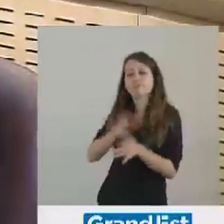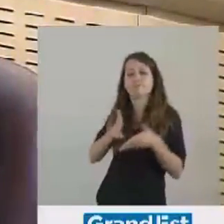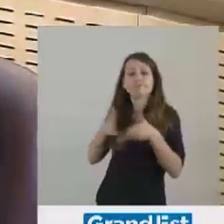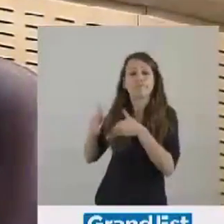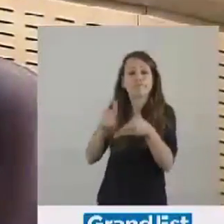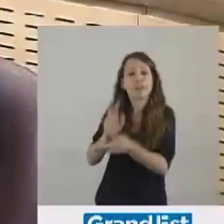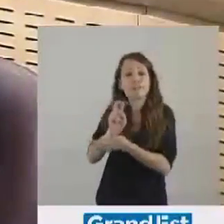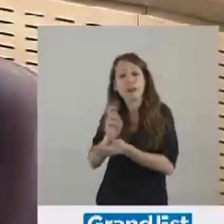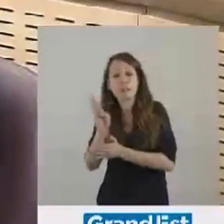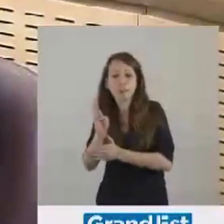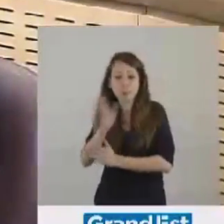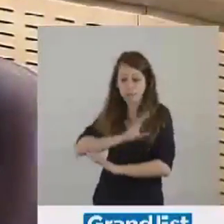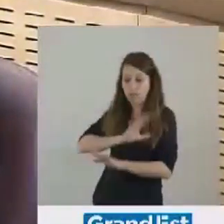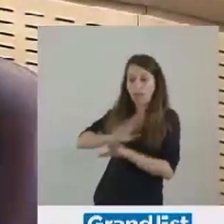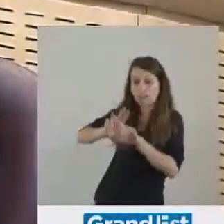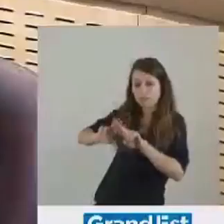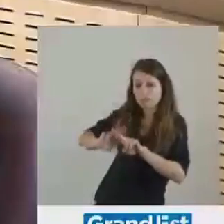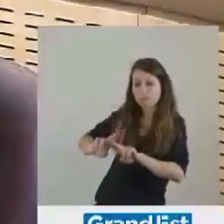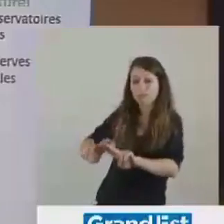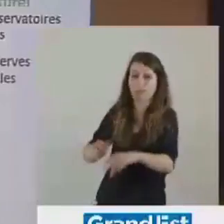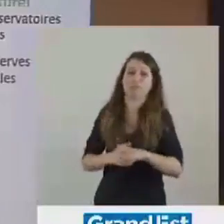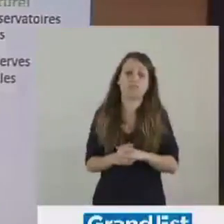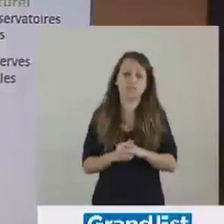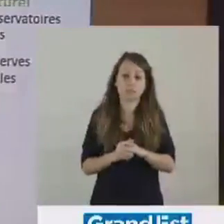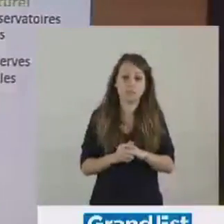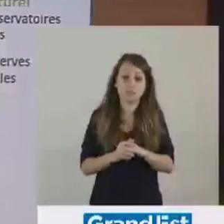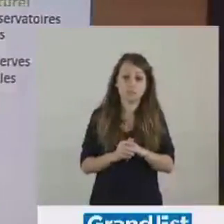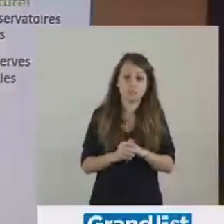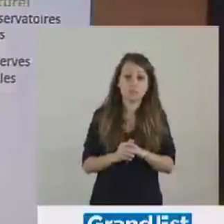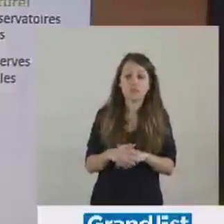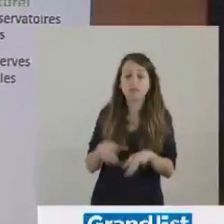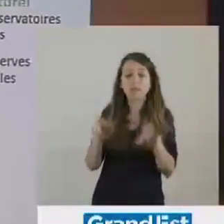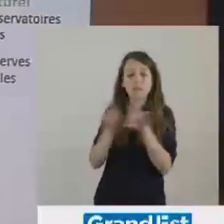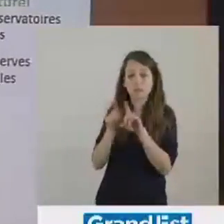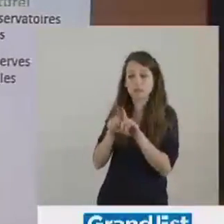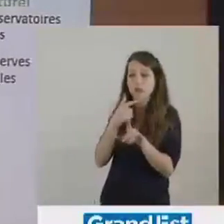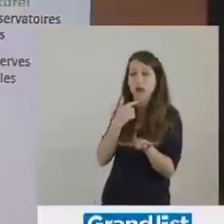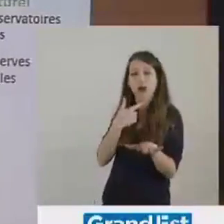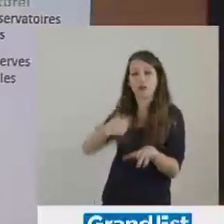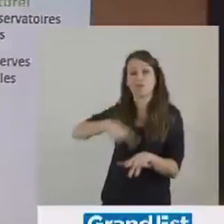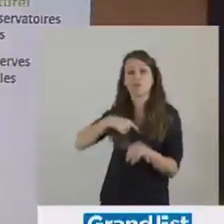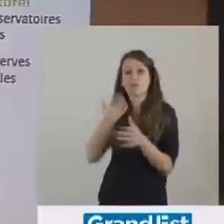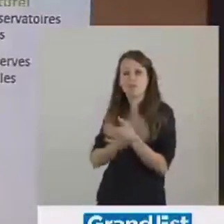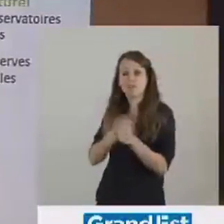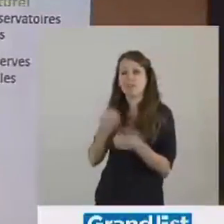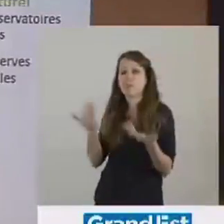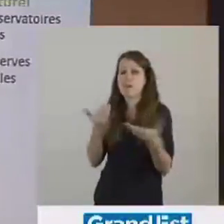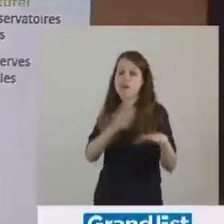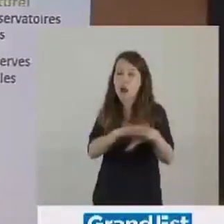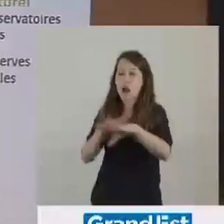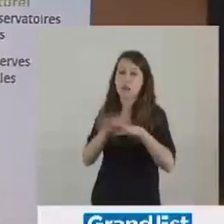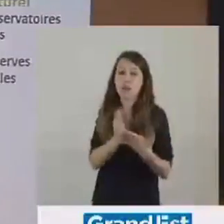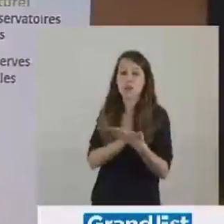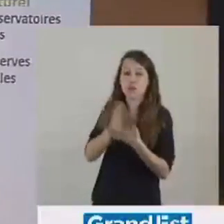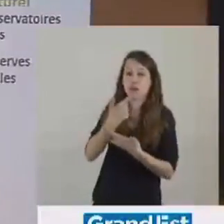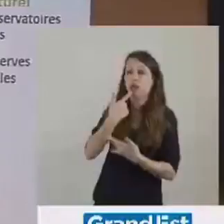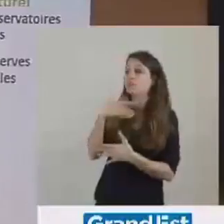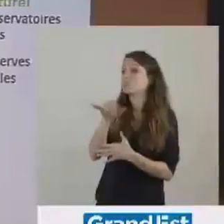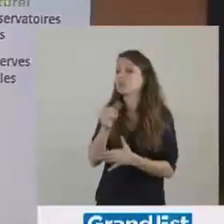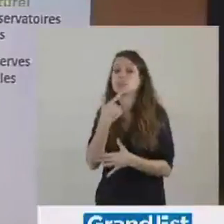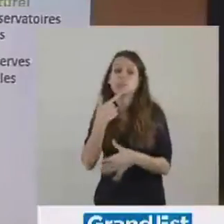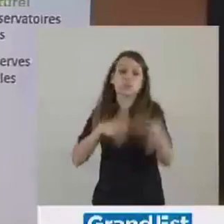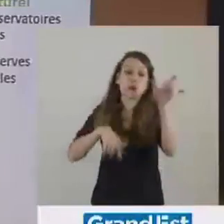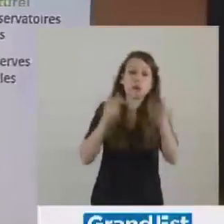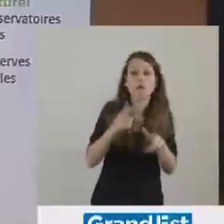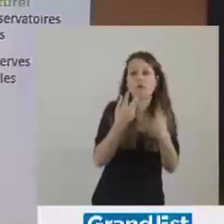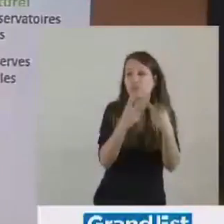strates de nos instances politiques. Et par le biais d'appels à projets, la région, donc, envers les communes, les associations, les chasseurs, les